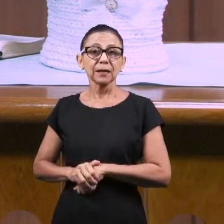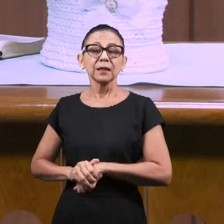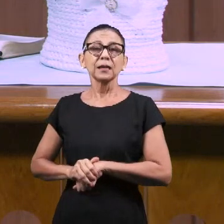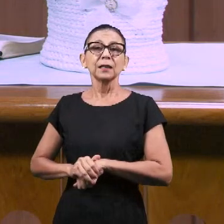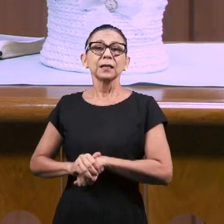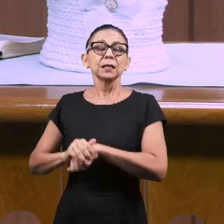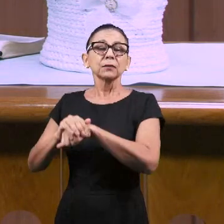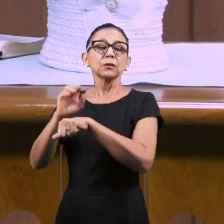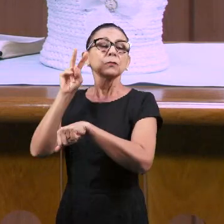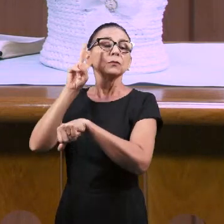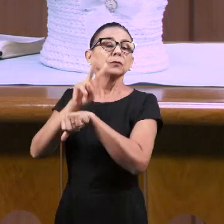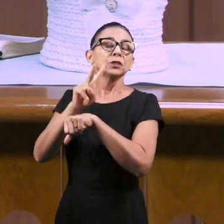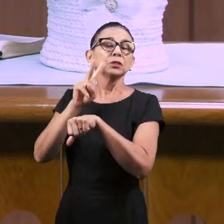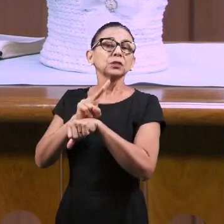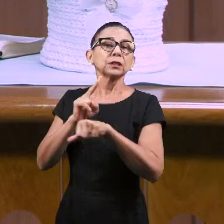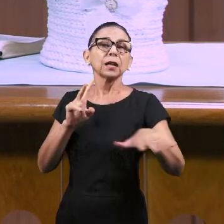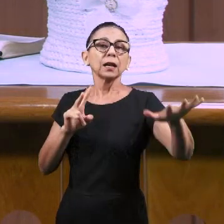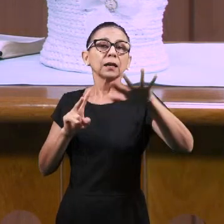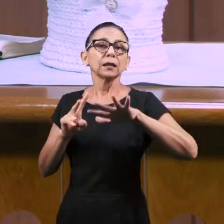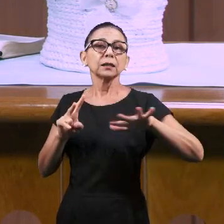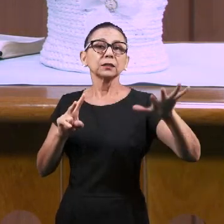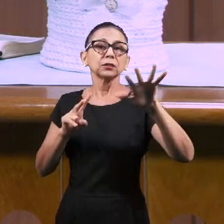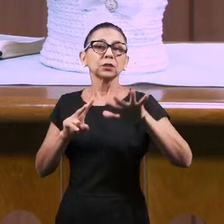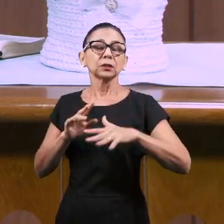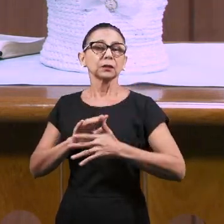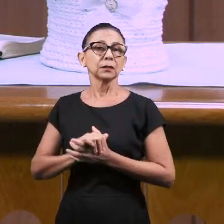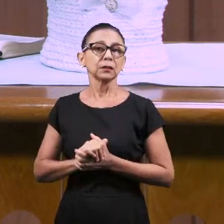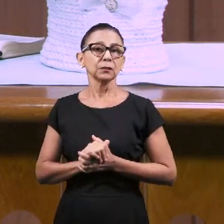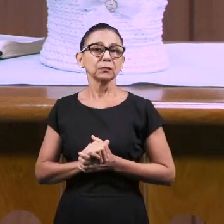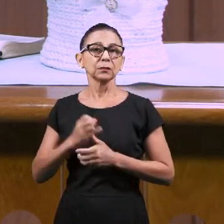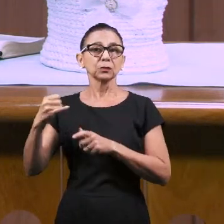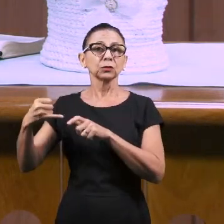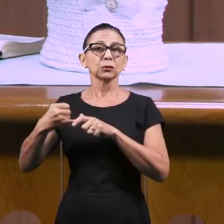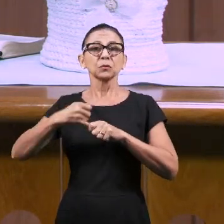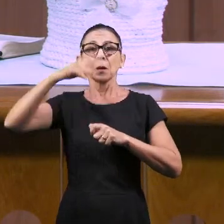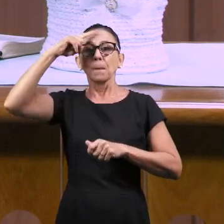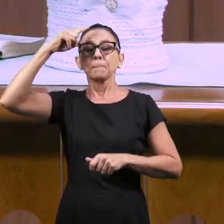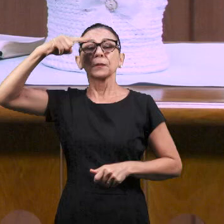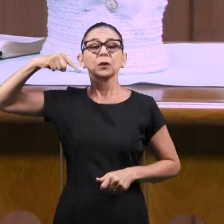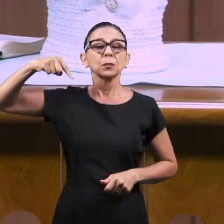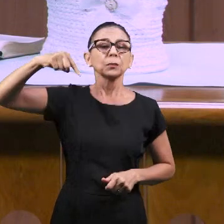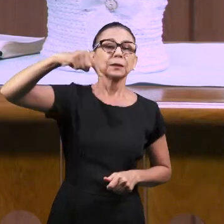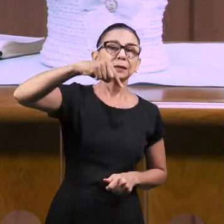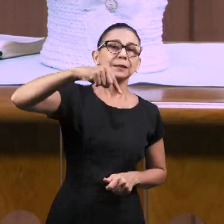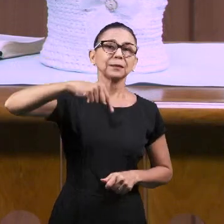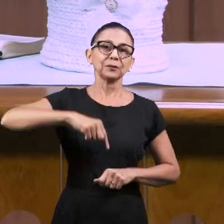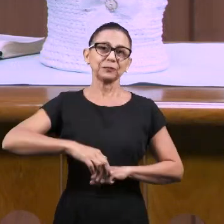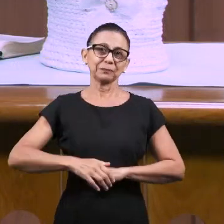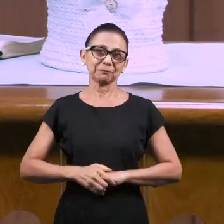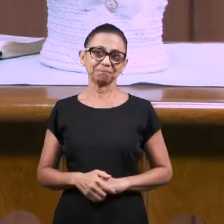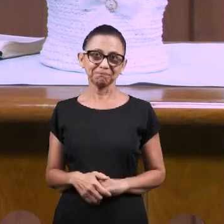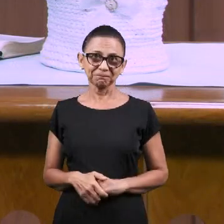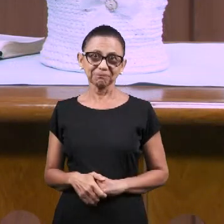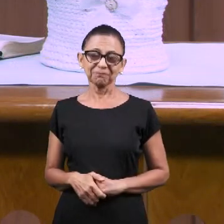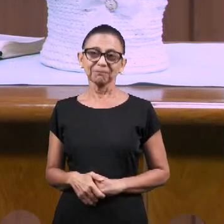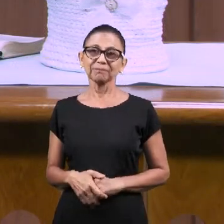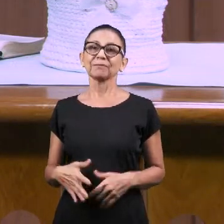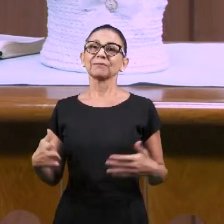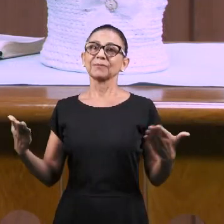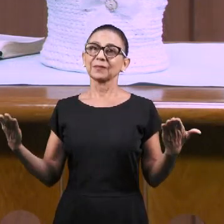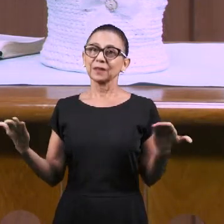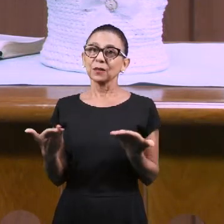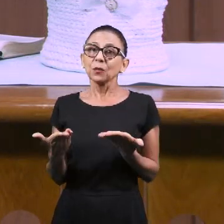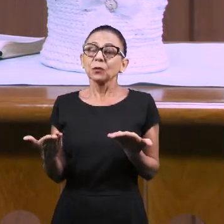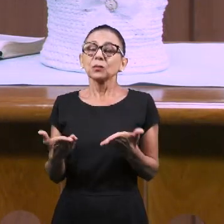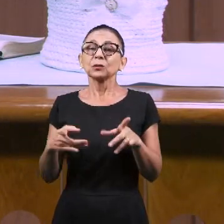Jésus. Celui qui veut entrer dans la maison, Jésus veut entrer dans votre maison. Pourquoi? Parce que c'est l'habitation du Père.